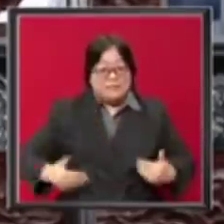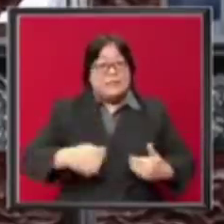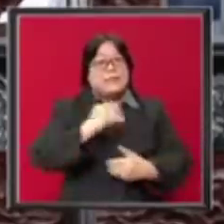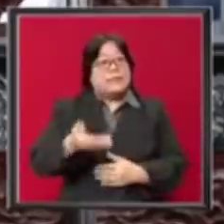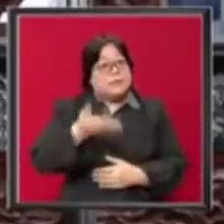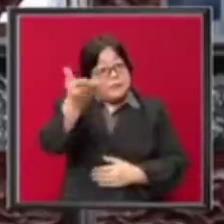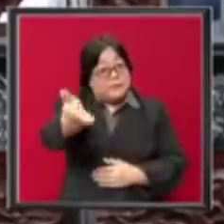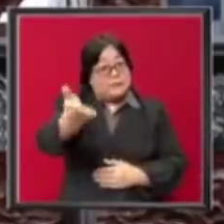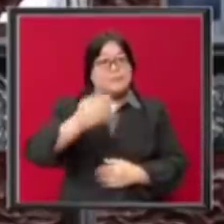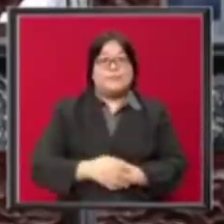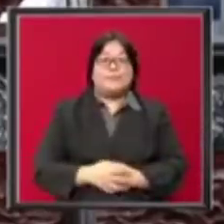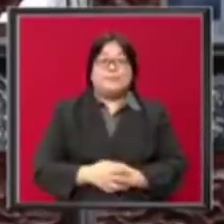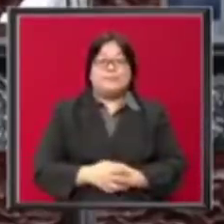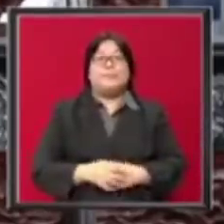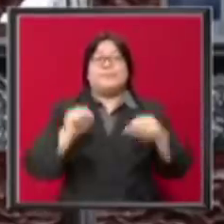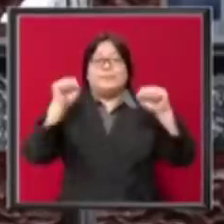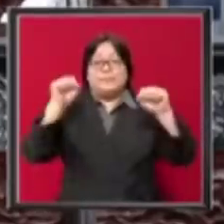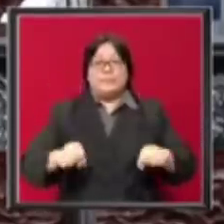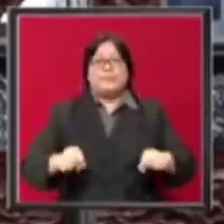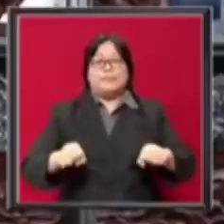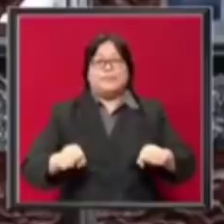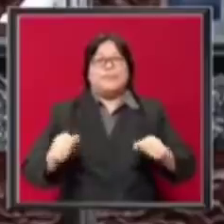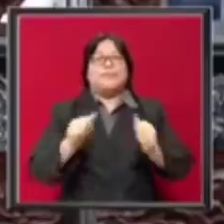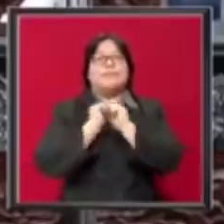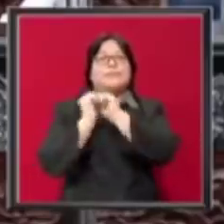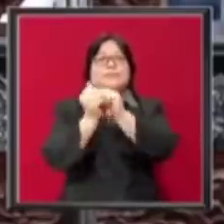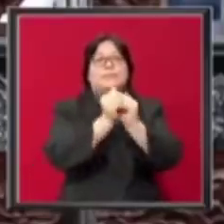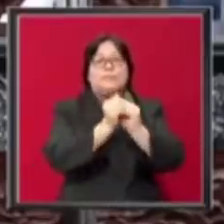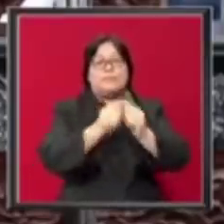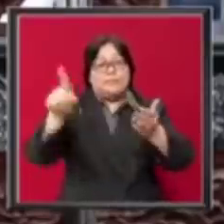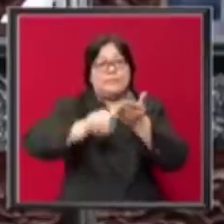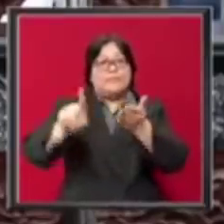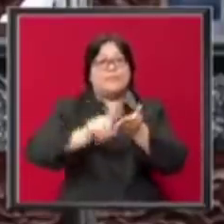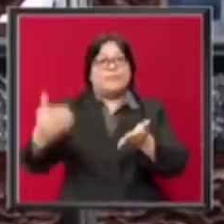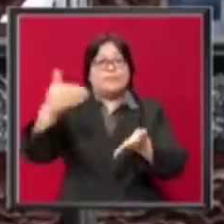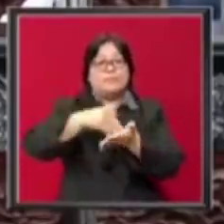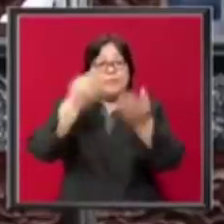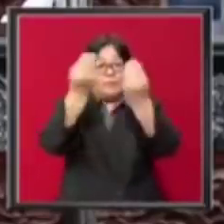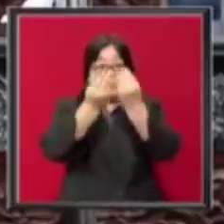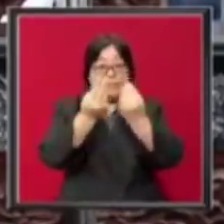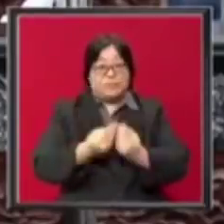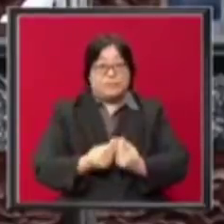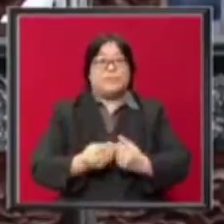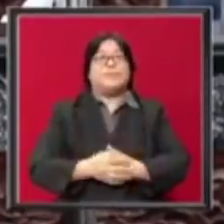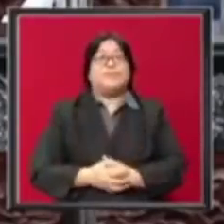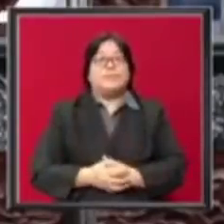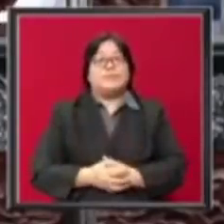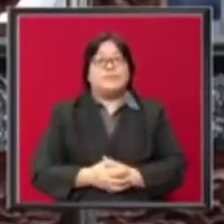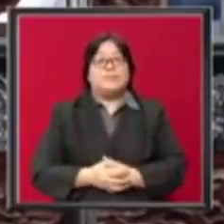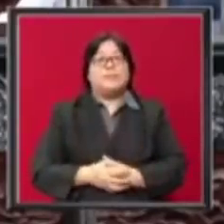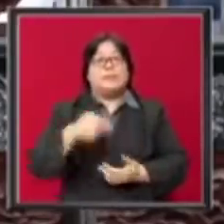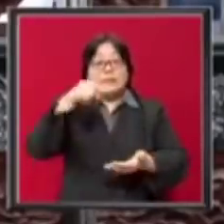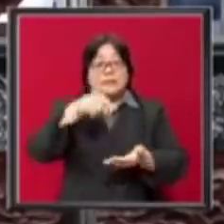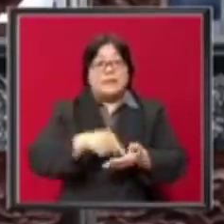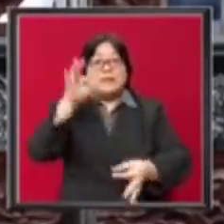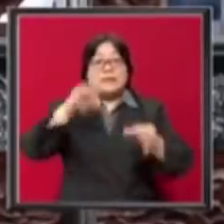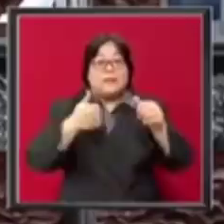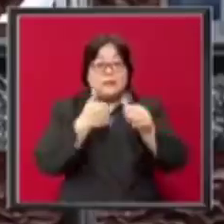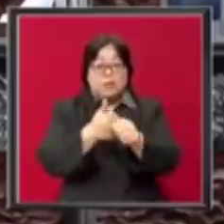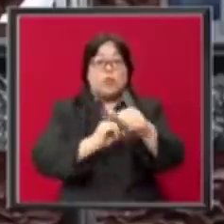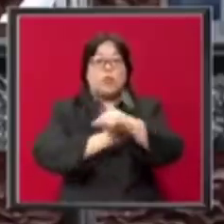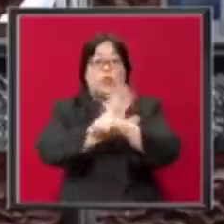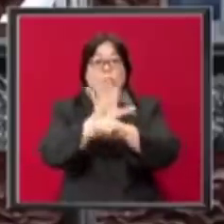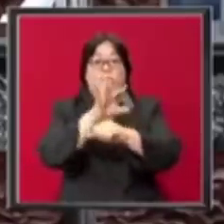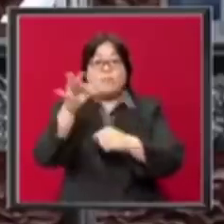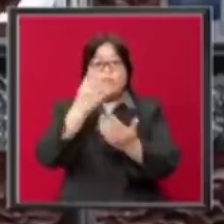sana dapat bersama meneliti semula angka-angka ini. Ini kalau ikut